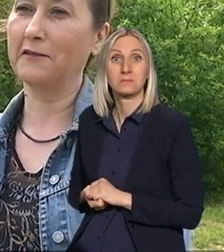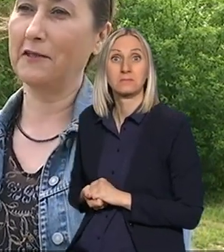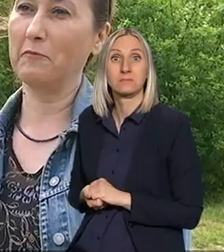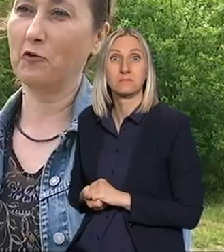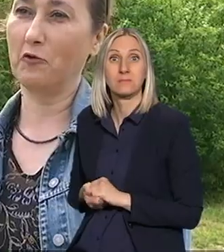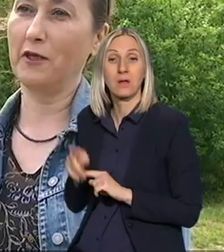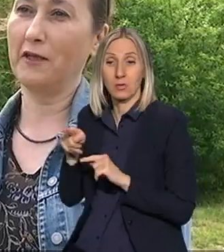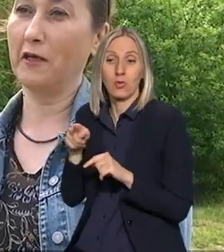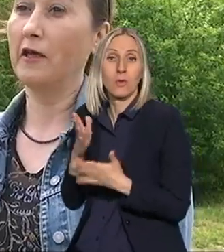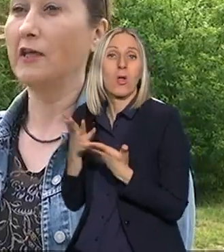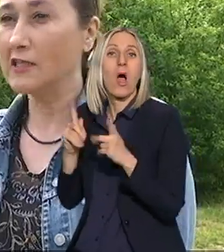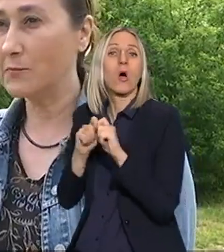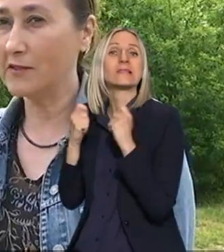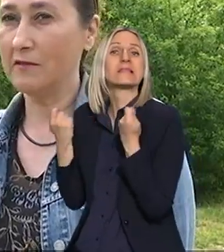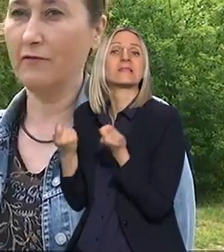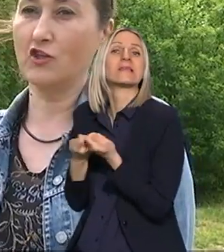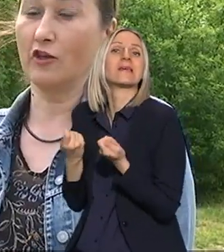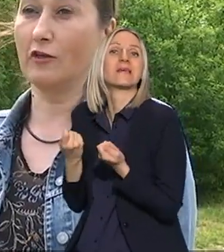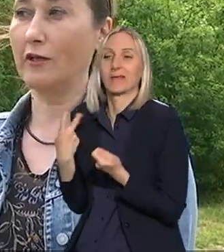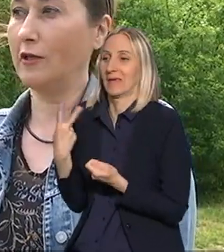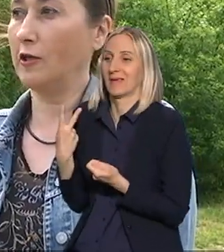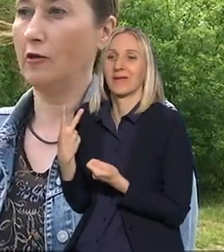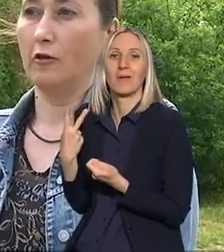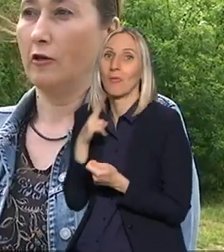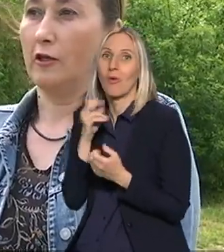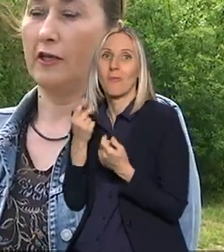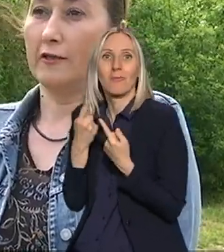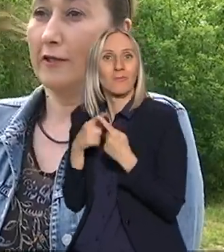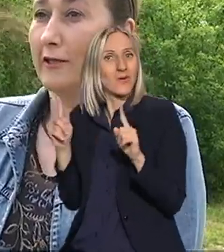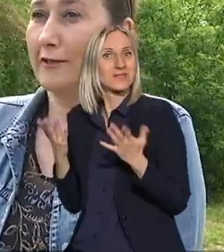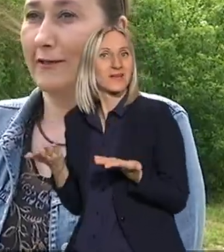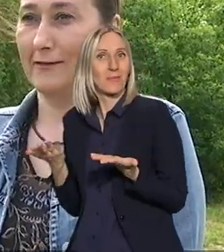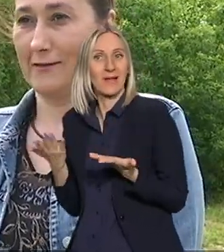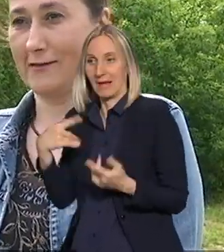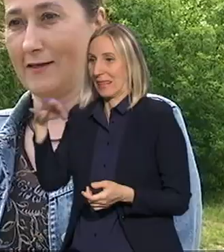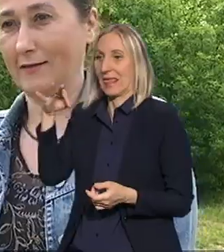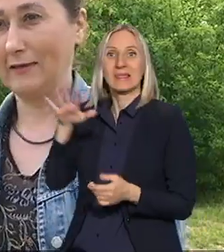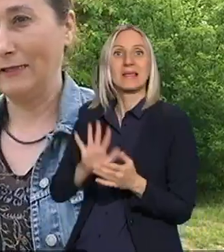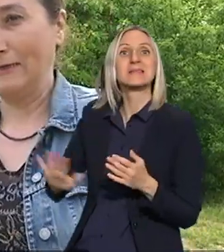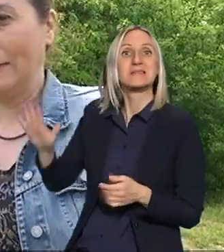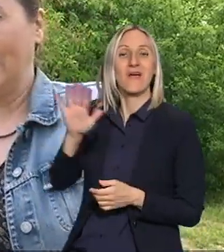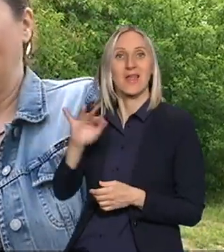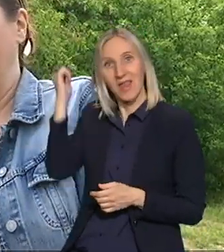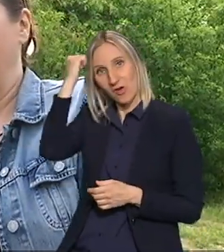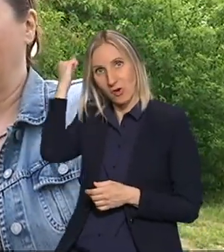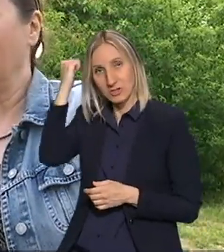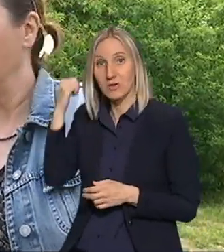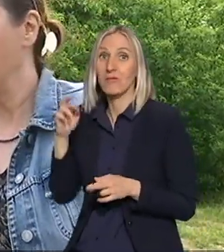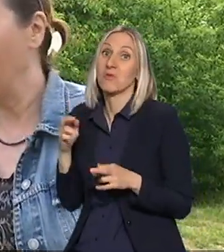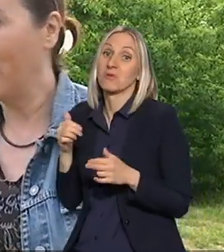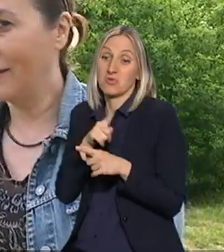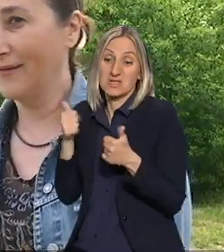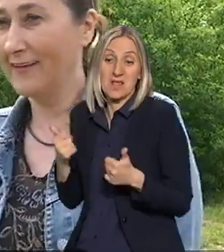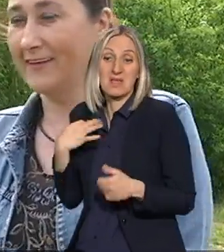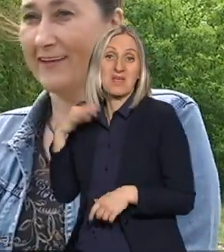neki tim koji je i specifičan i jedan jedini za sad. Nadam se da